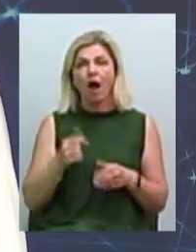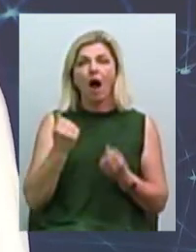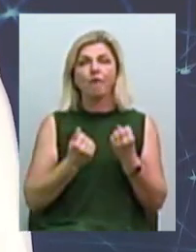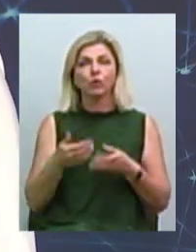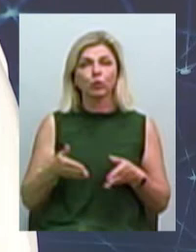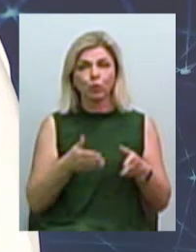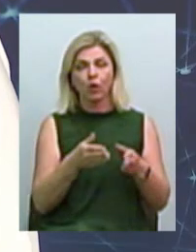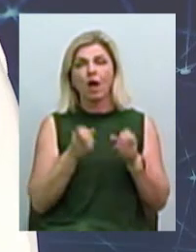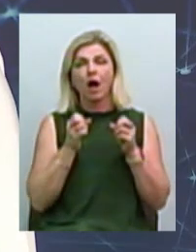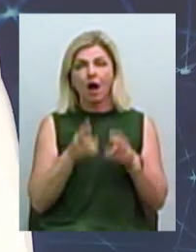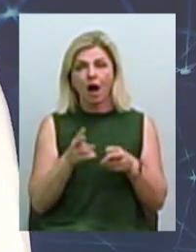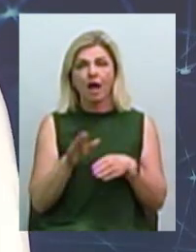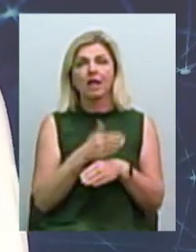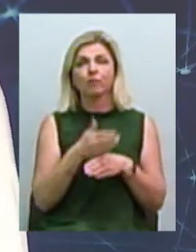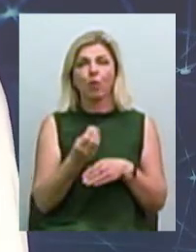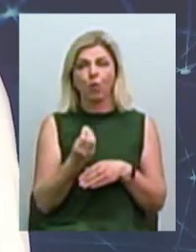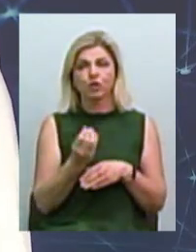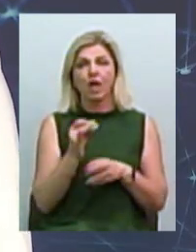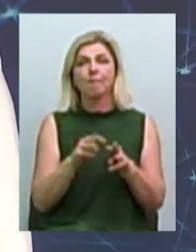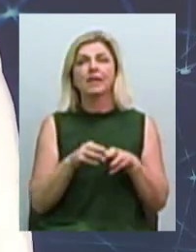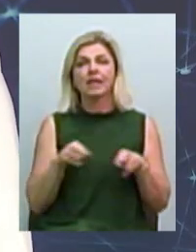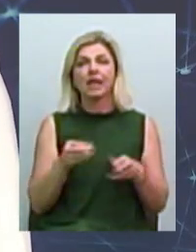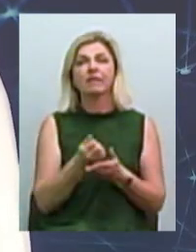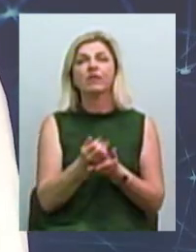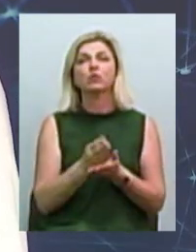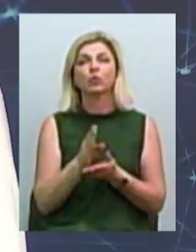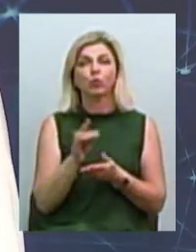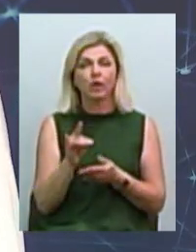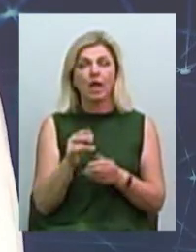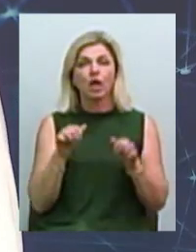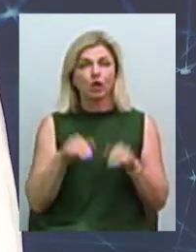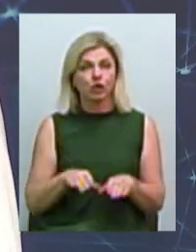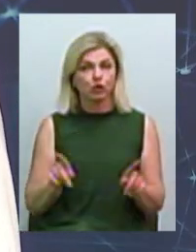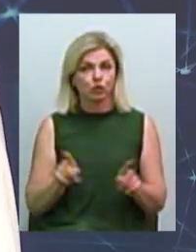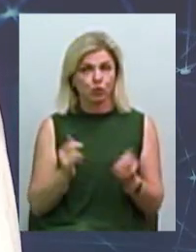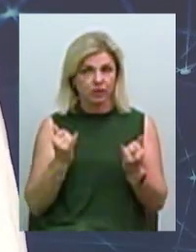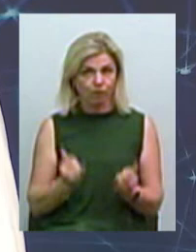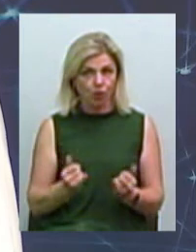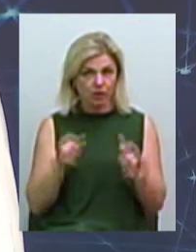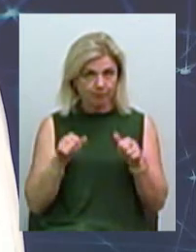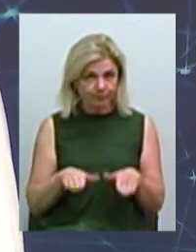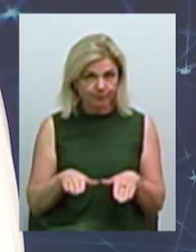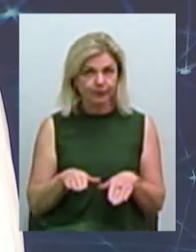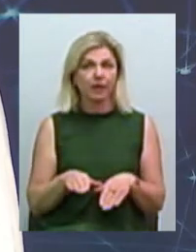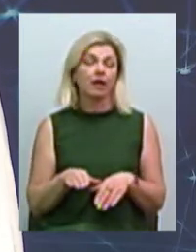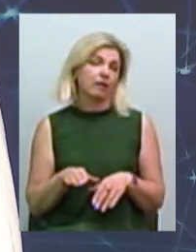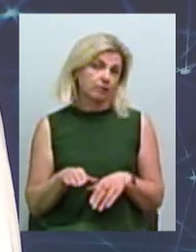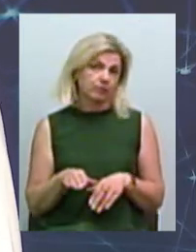розпорядник коштів та Міністерство інфраструктури. Рішення, яке сьогодні прийнято, це як,